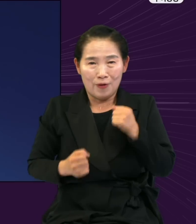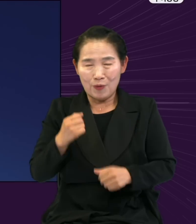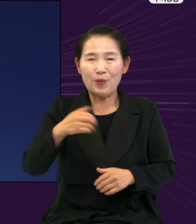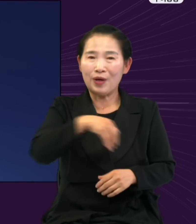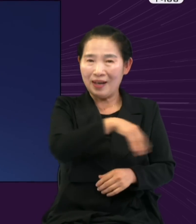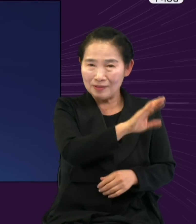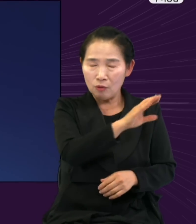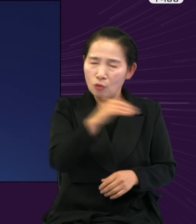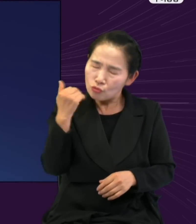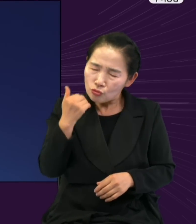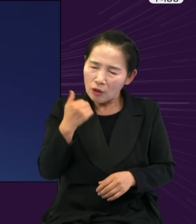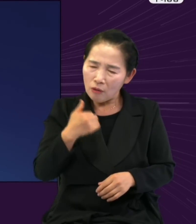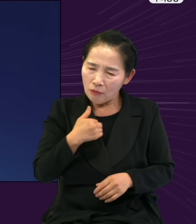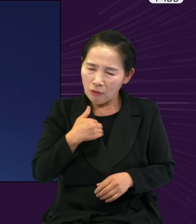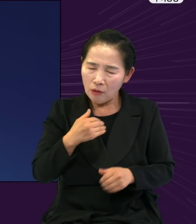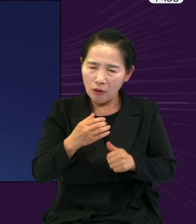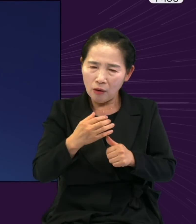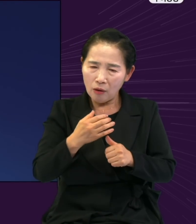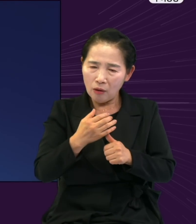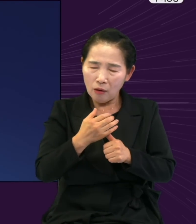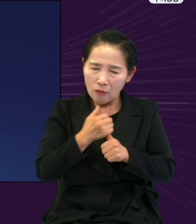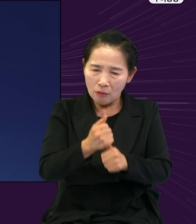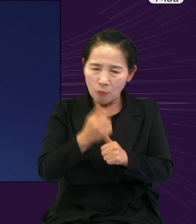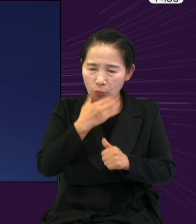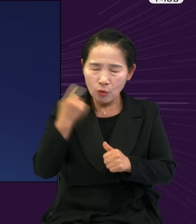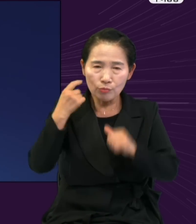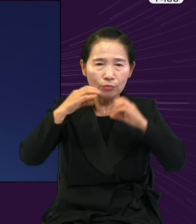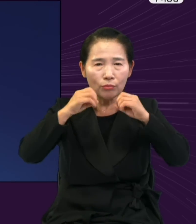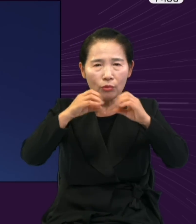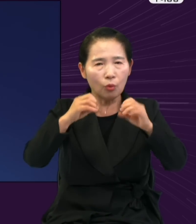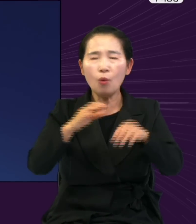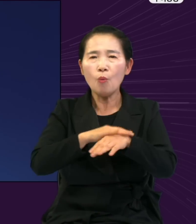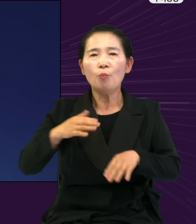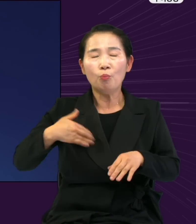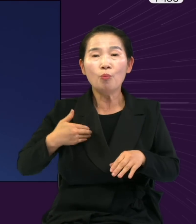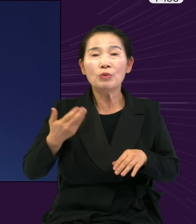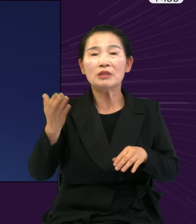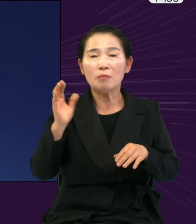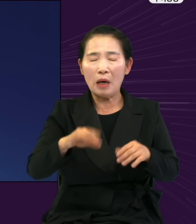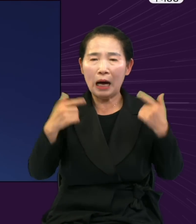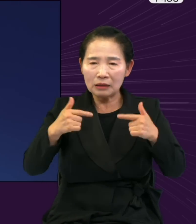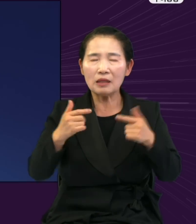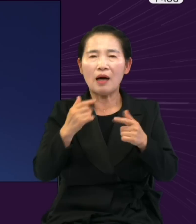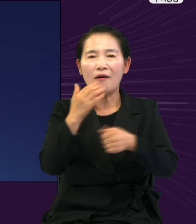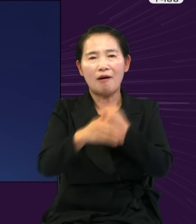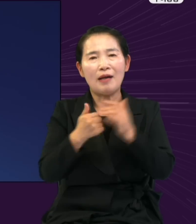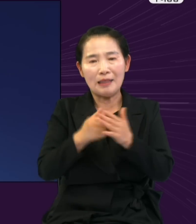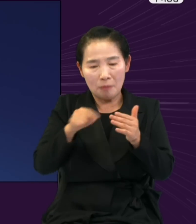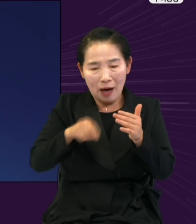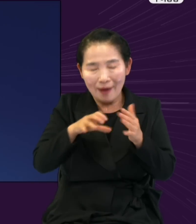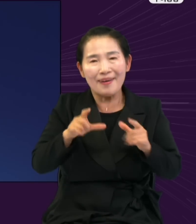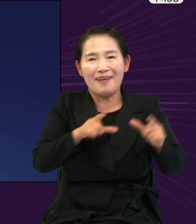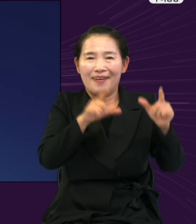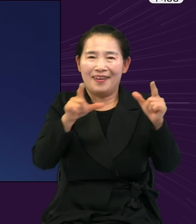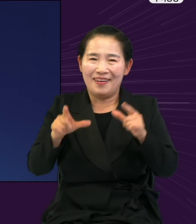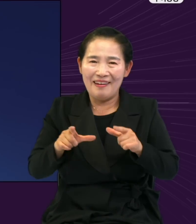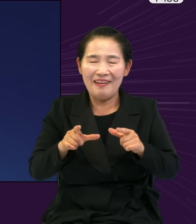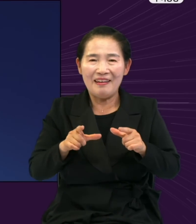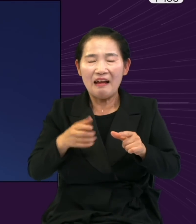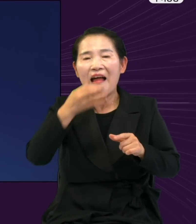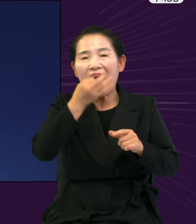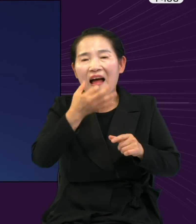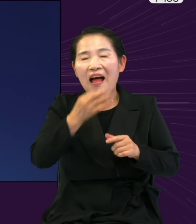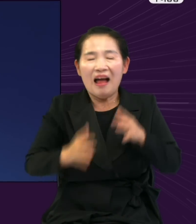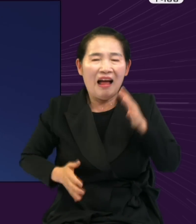복음을 전했는지 알 수 없지만 저는 늘 교회 안에, 하나님 안에 살고 있었죠. 그 막 헉헉거리고 땀을 흘리면서